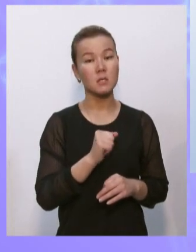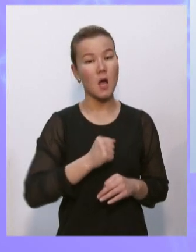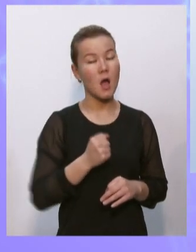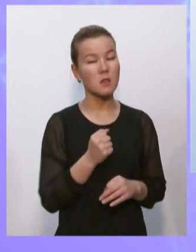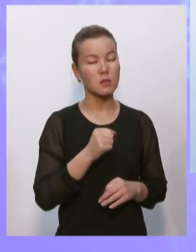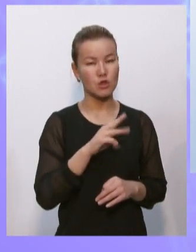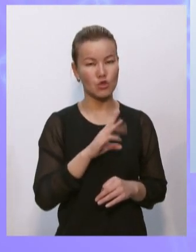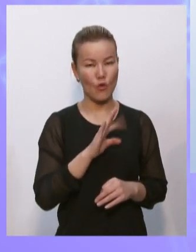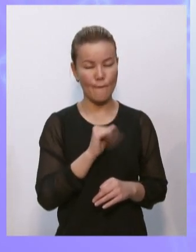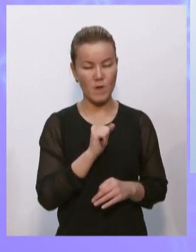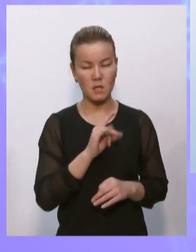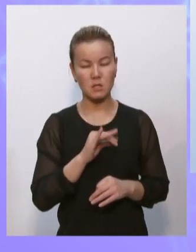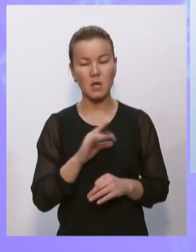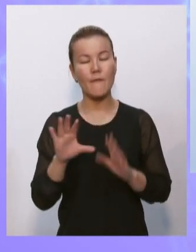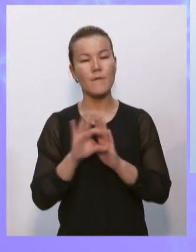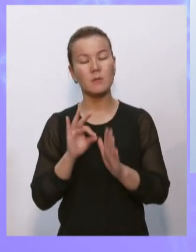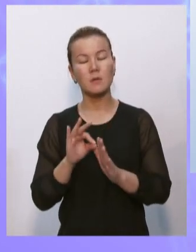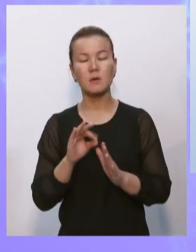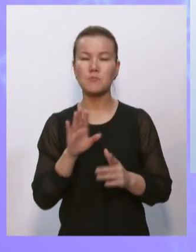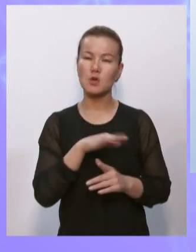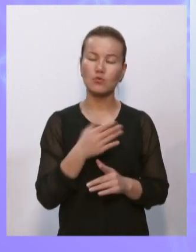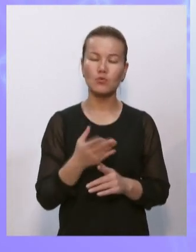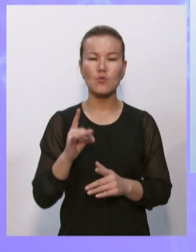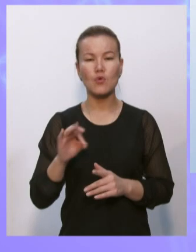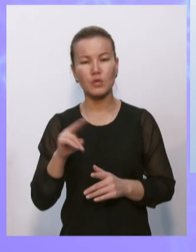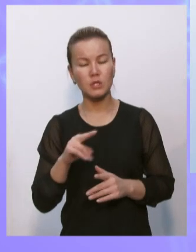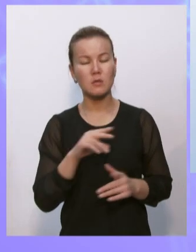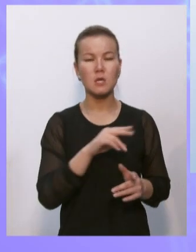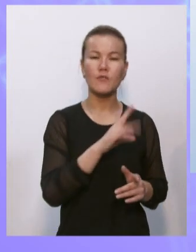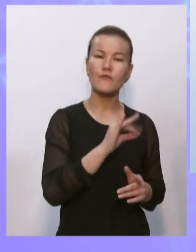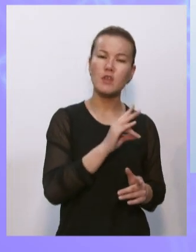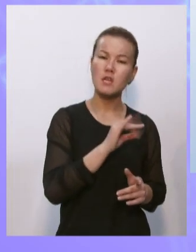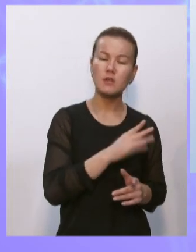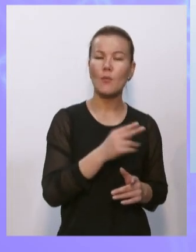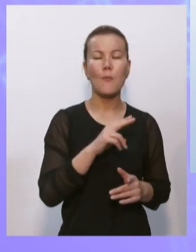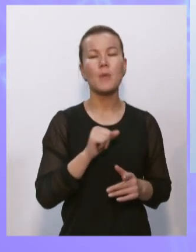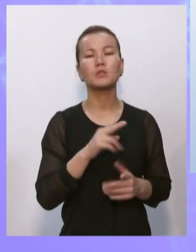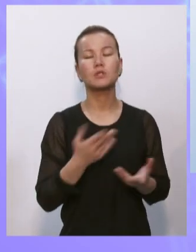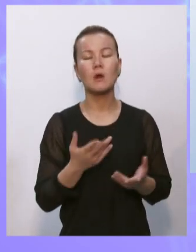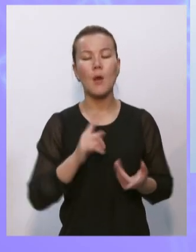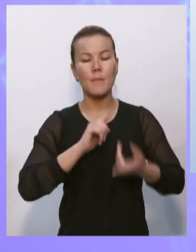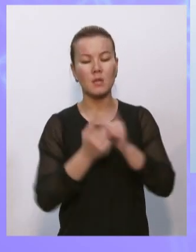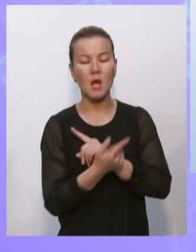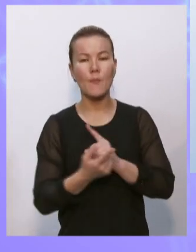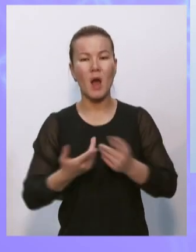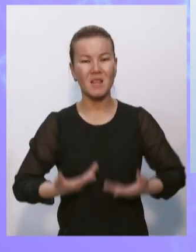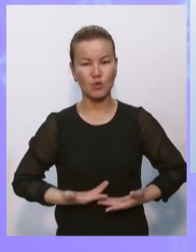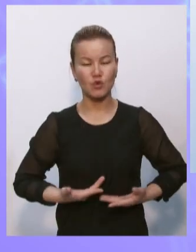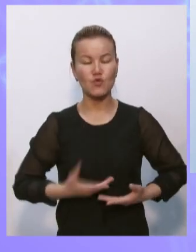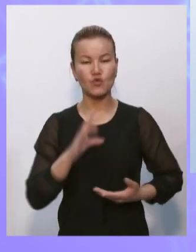товарища. Выбор между родительным и винительным падежами. Меняем